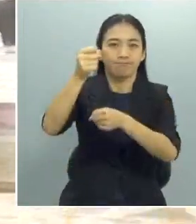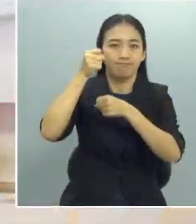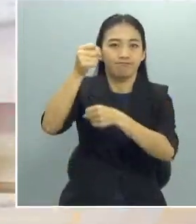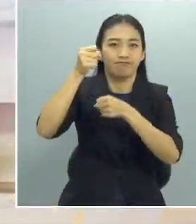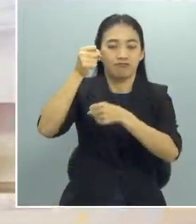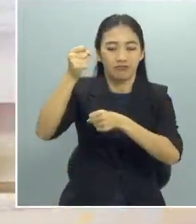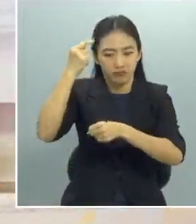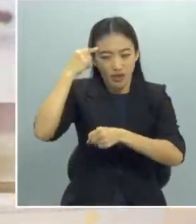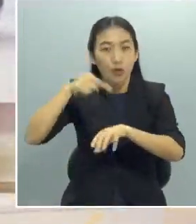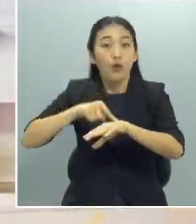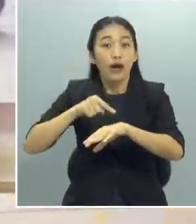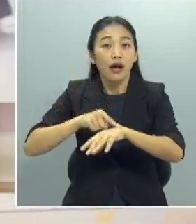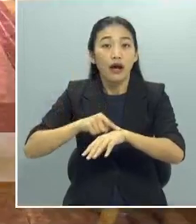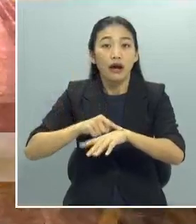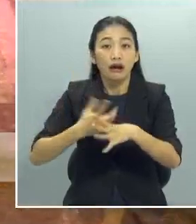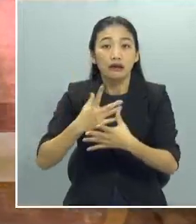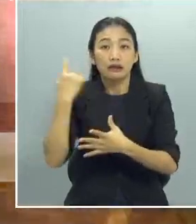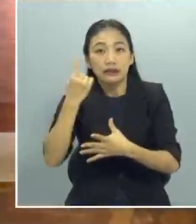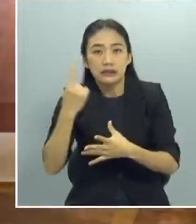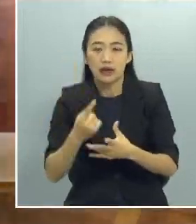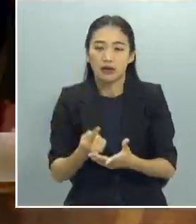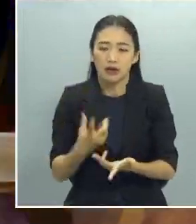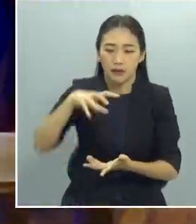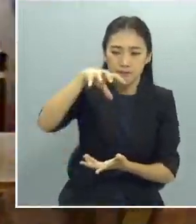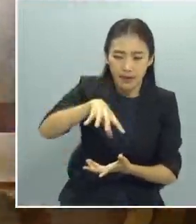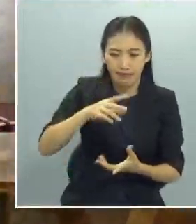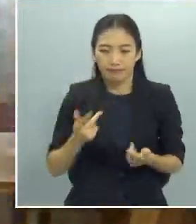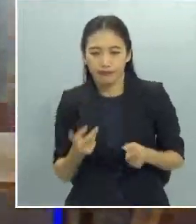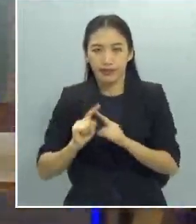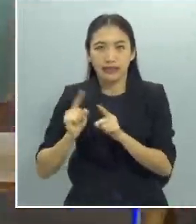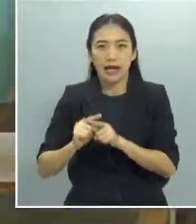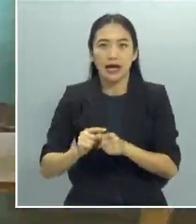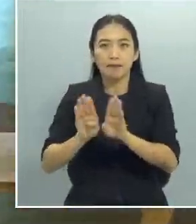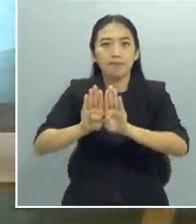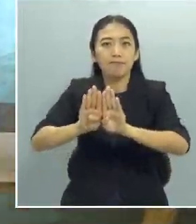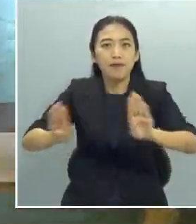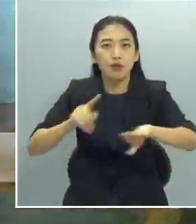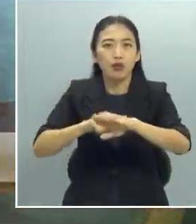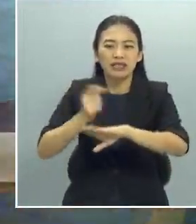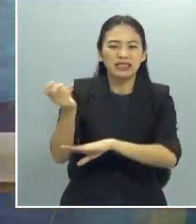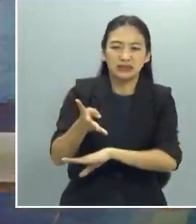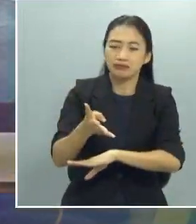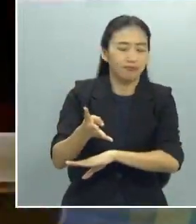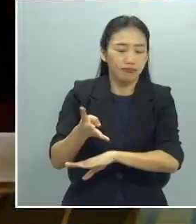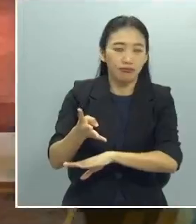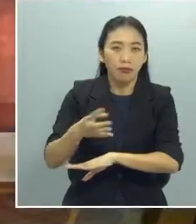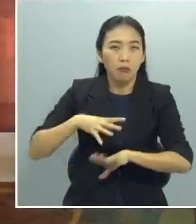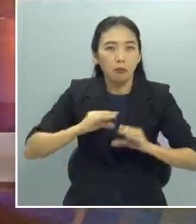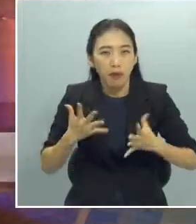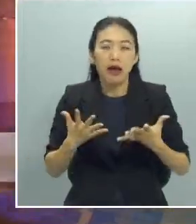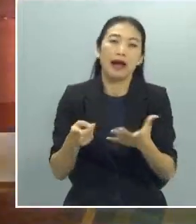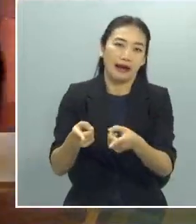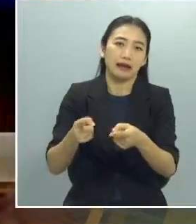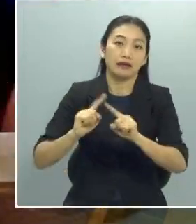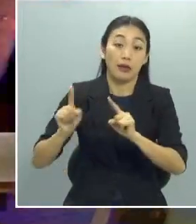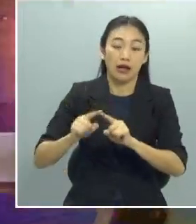04:00นใช่ไหมในช่วงที่ผ่านมาแต่ข้อเสนอนี้แหล่งข่าวพูดมาเกือบจะทุกสัปดาห์เดี๋ยวเข้าเดี๋ยวเข้าแล้วยังไม่ได้